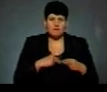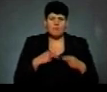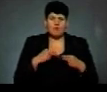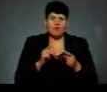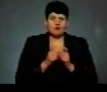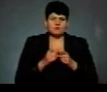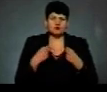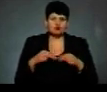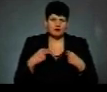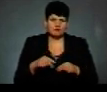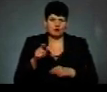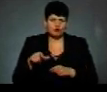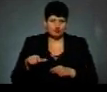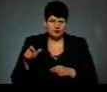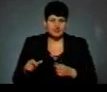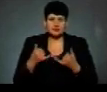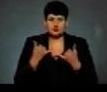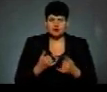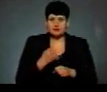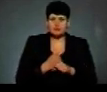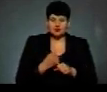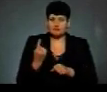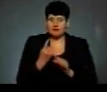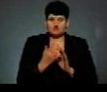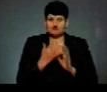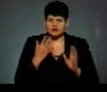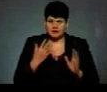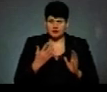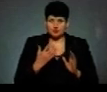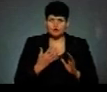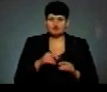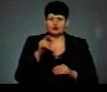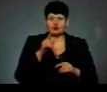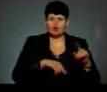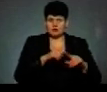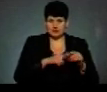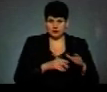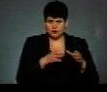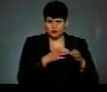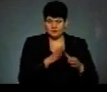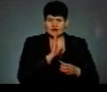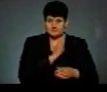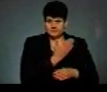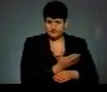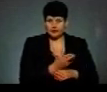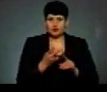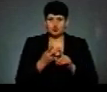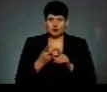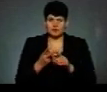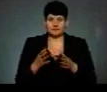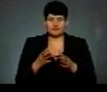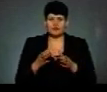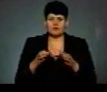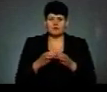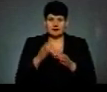людьми, управління карного розшуку, які на сьогодні працюють в першу чергу з родиною потерпілих, в другу чергу з діаспорою,